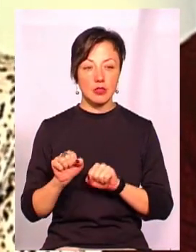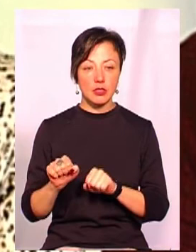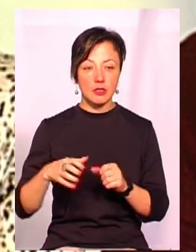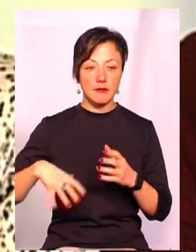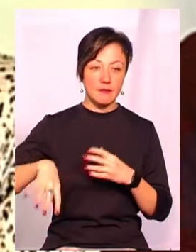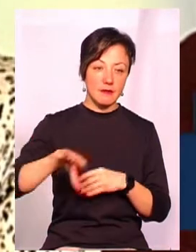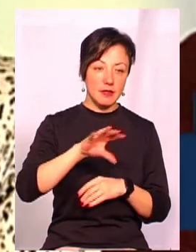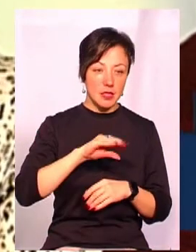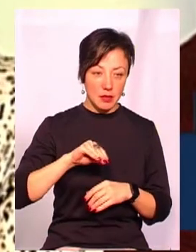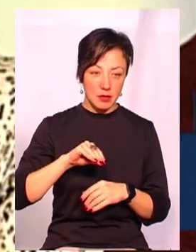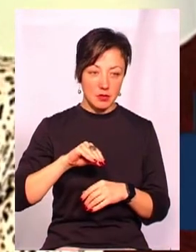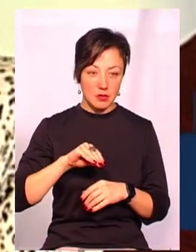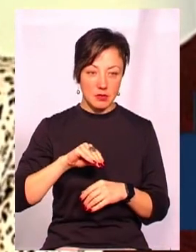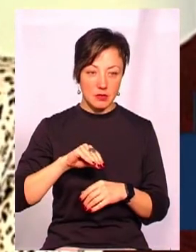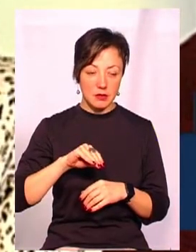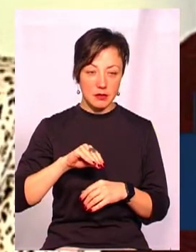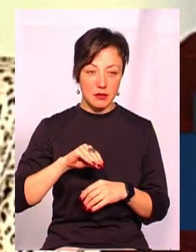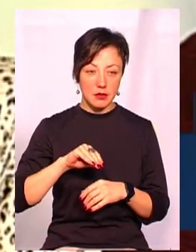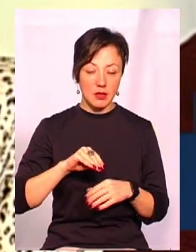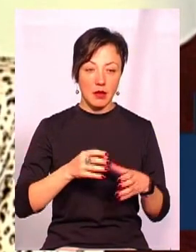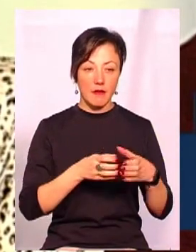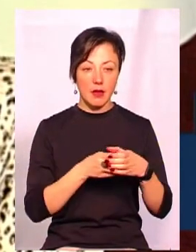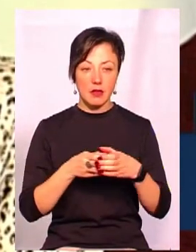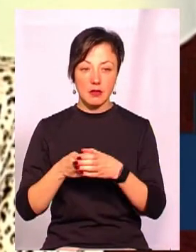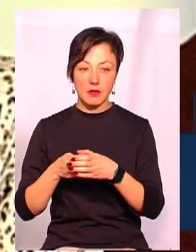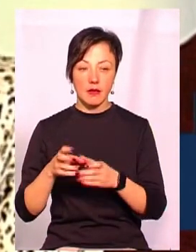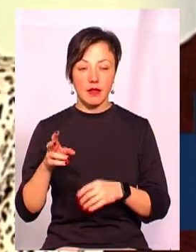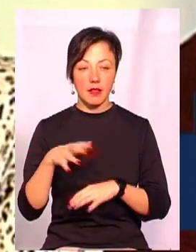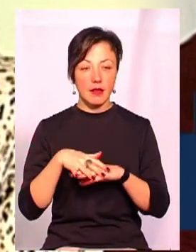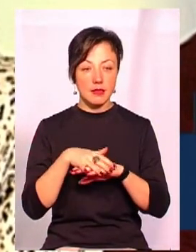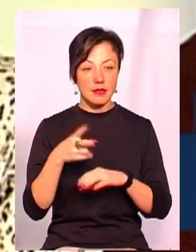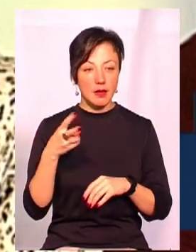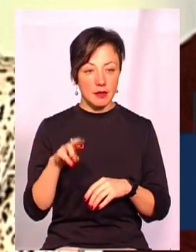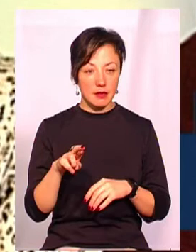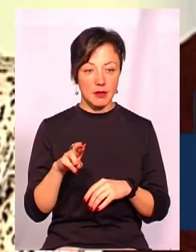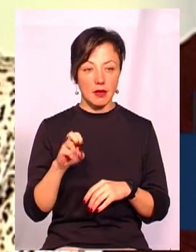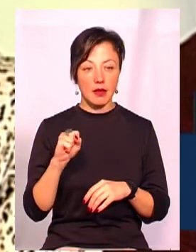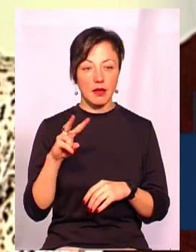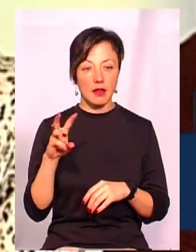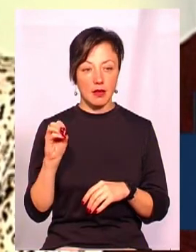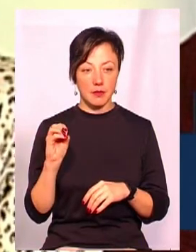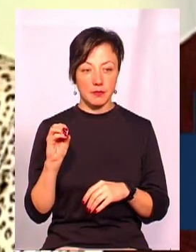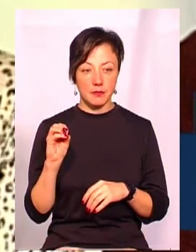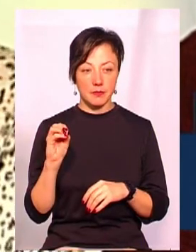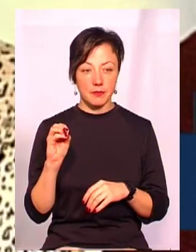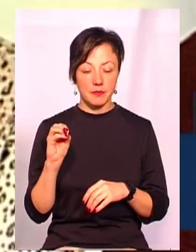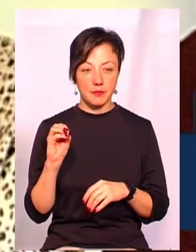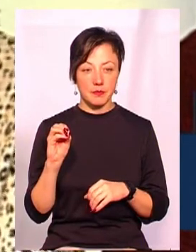захищає всіх, всі верстви населення. Але